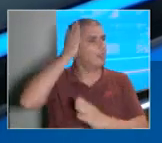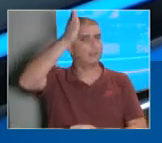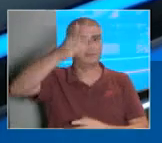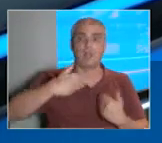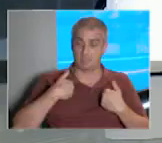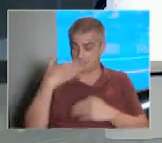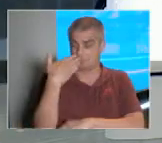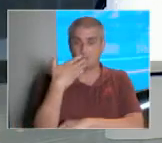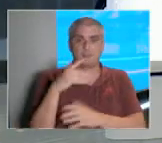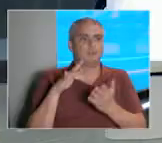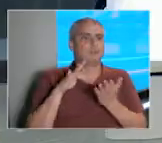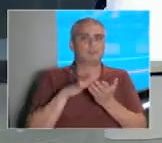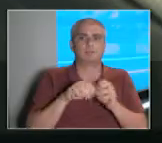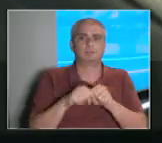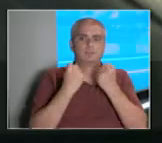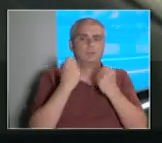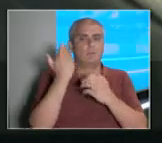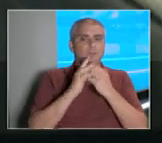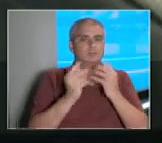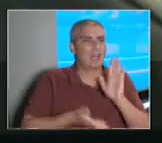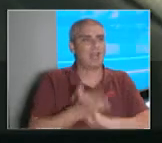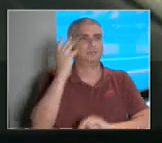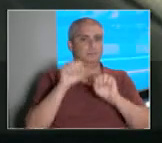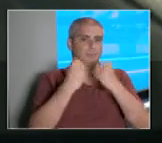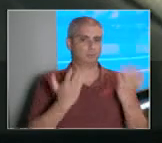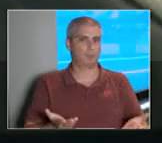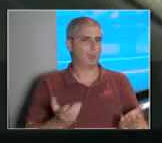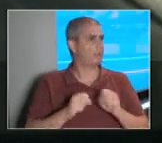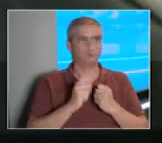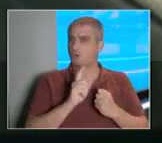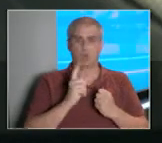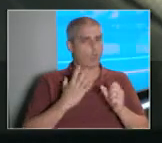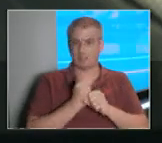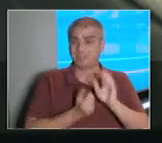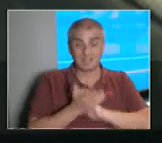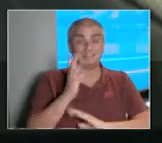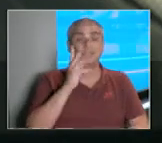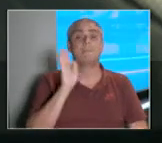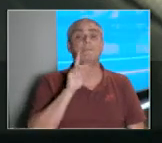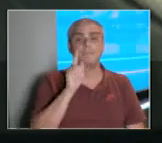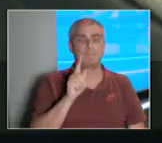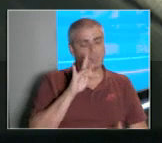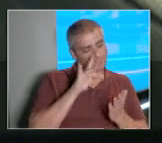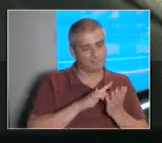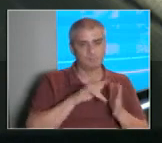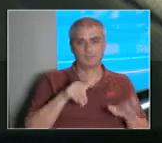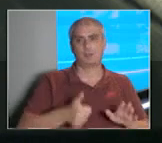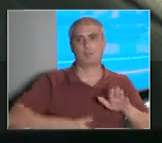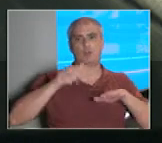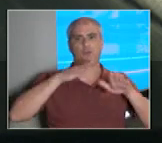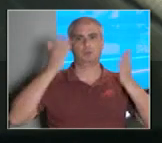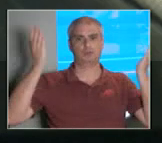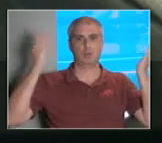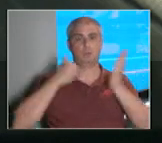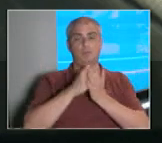אנחנו במדינה במשבר. בסוף צריך לחלץ מהמשבר. המשבר לא נחלץ ממנו. כל עוד נתניהו יושב על כיסא ראש הממשלה.